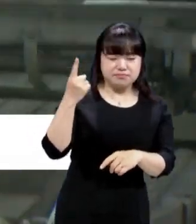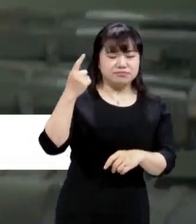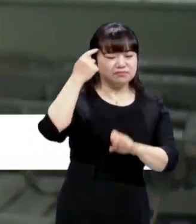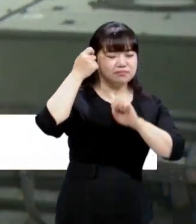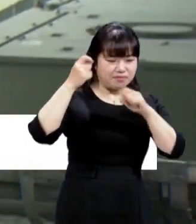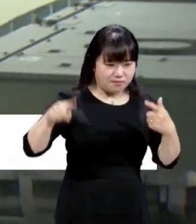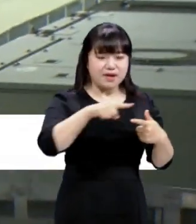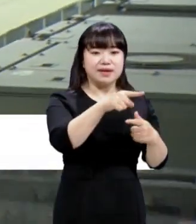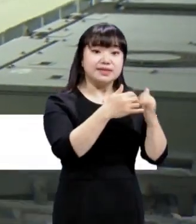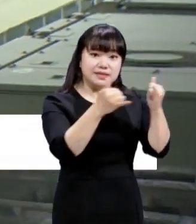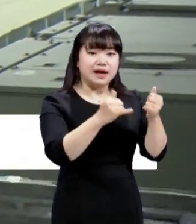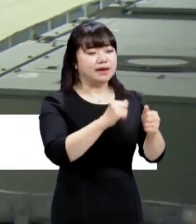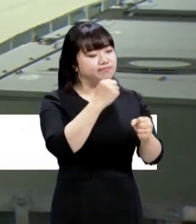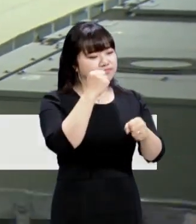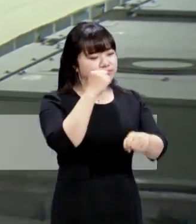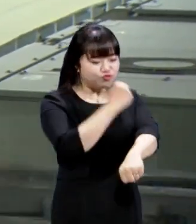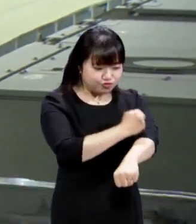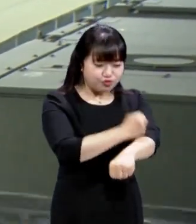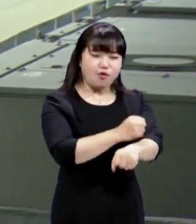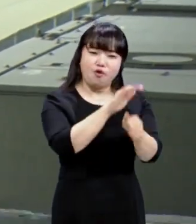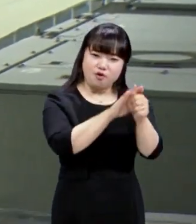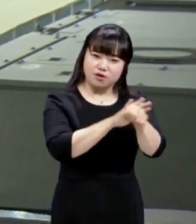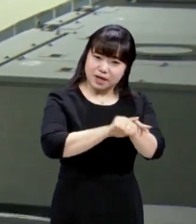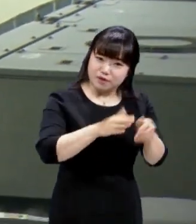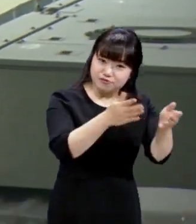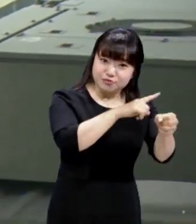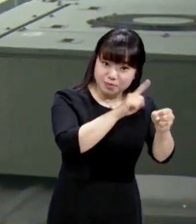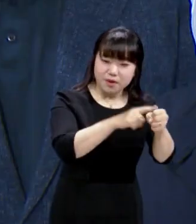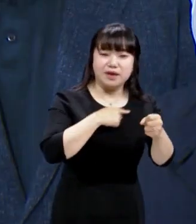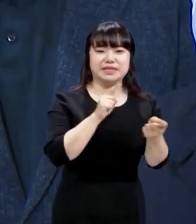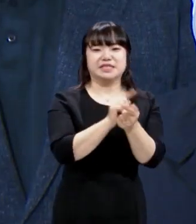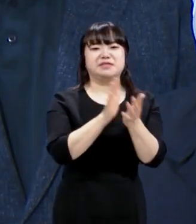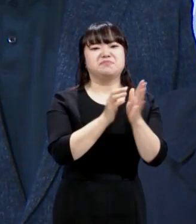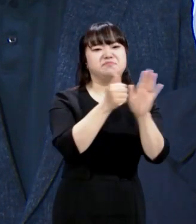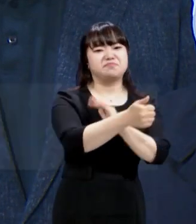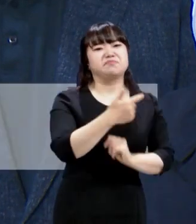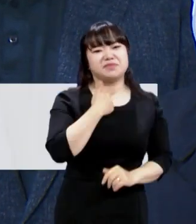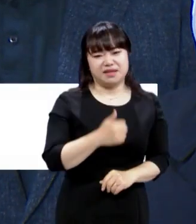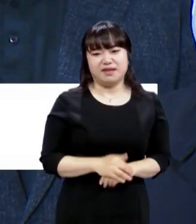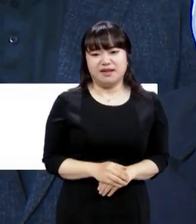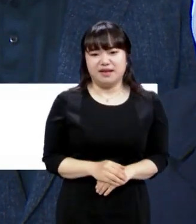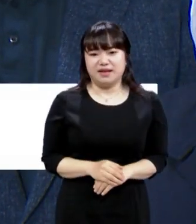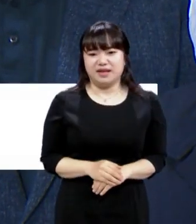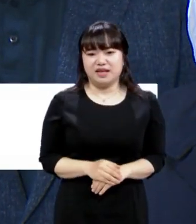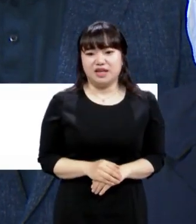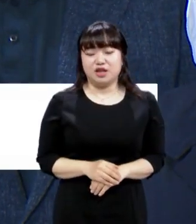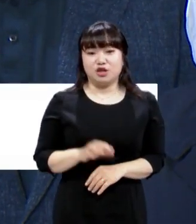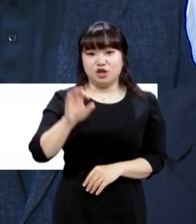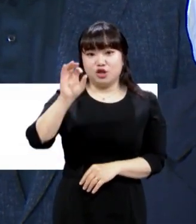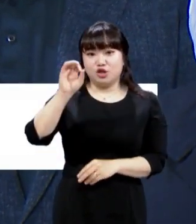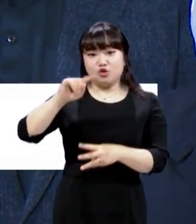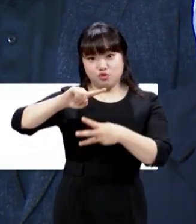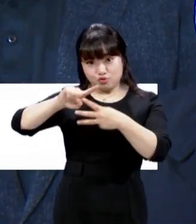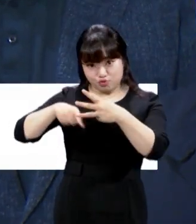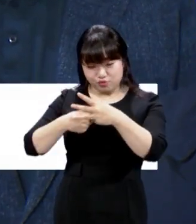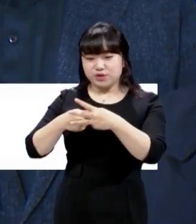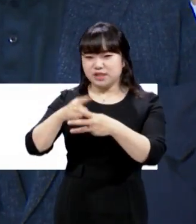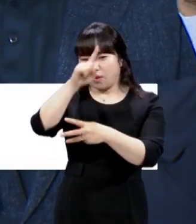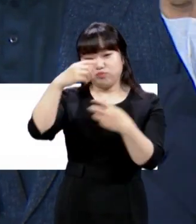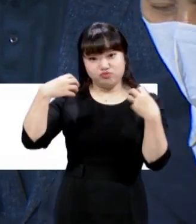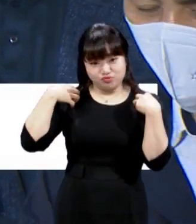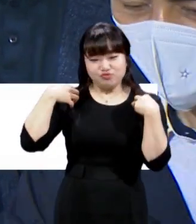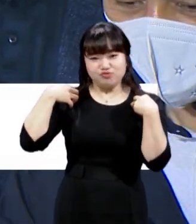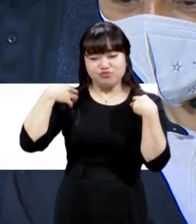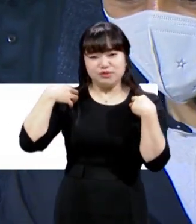차량기지 권을 응원한다는 의미가 담겼습니다 음 윤석렬 전부가 이런